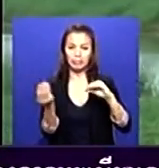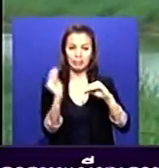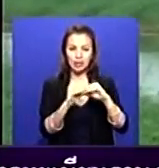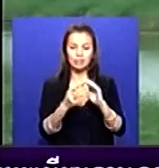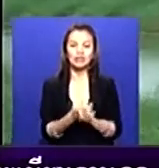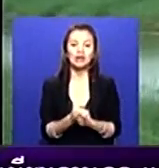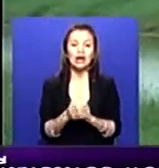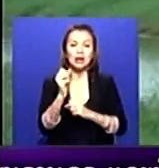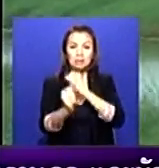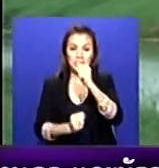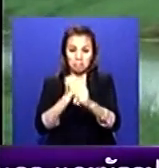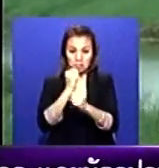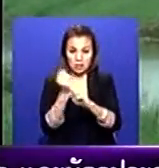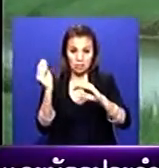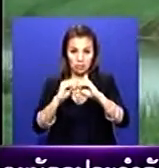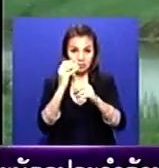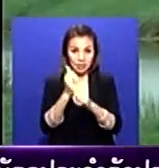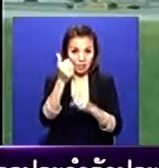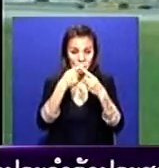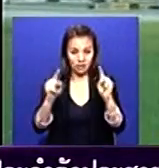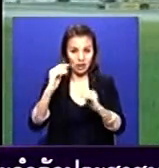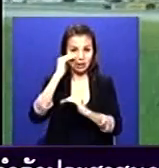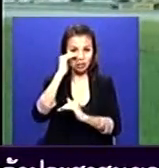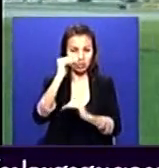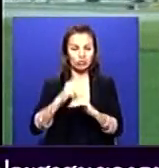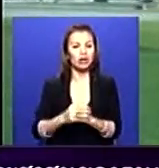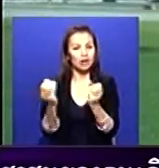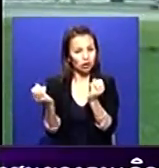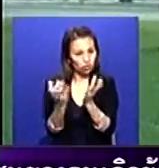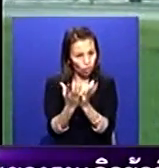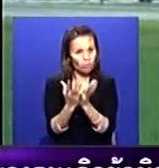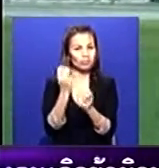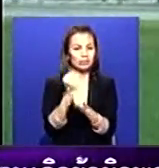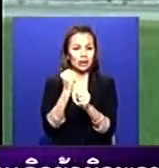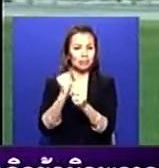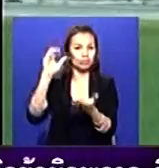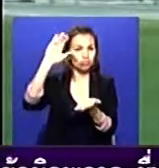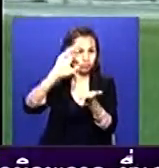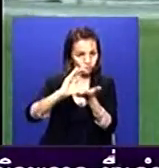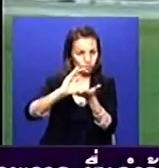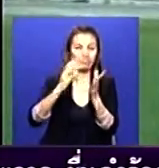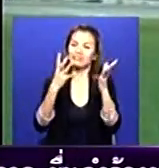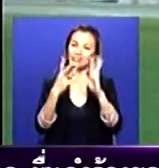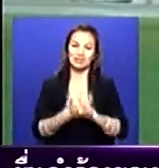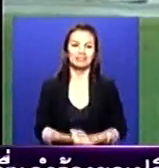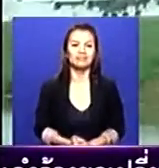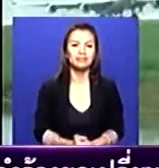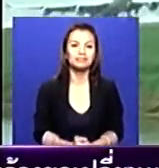การลงทุนได้แต่จะต้องอยู่ในกรอบการลงทุนที่ไม่กระทบการจัดทำงบประมาณสมดุลในอีก 2-3 ปีข้างหน้าค่